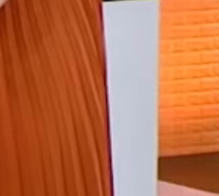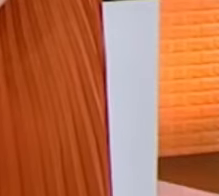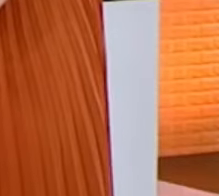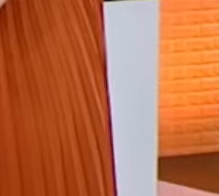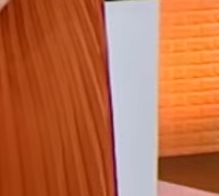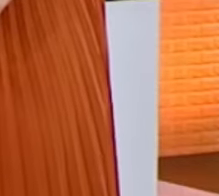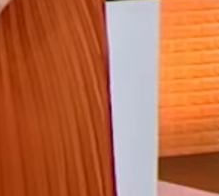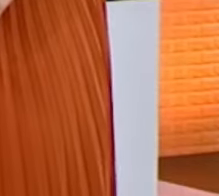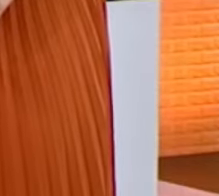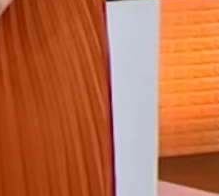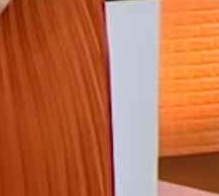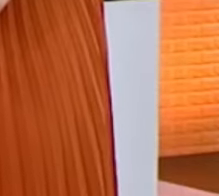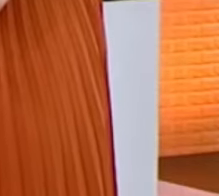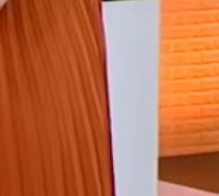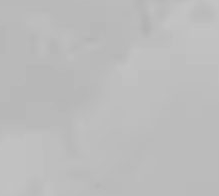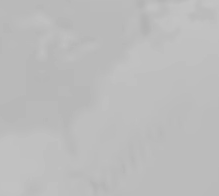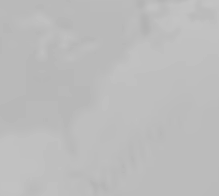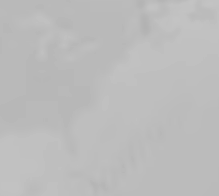www.gmanews.tv